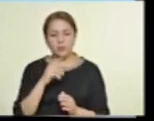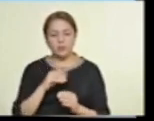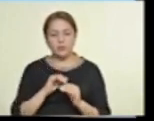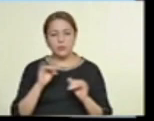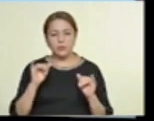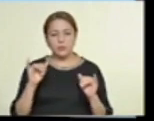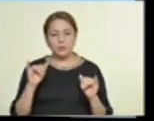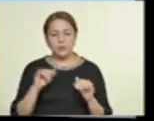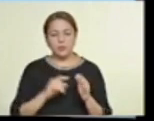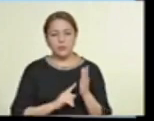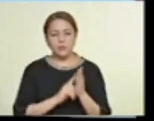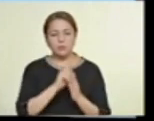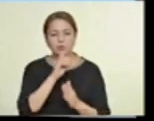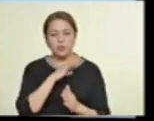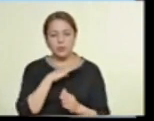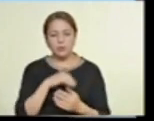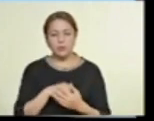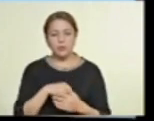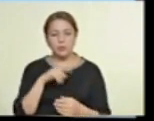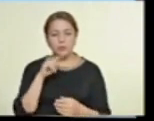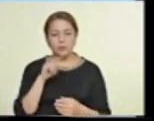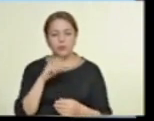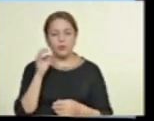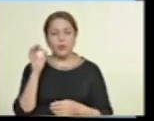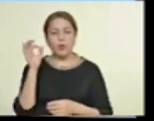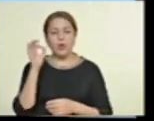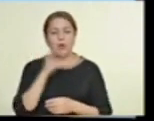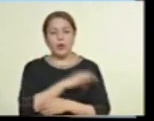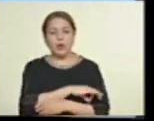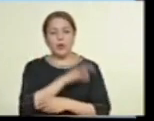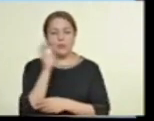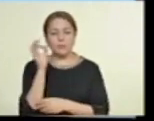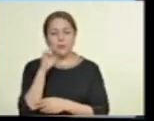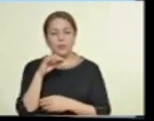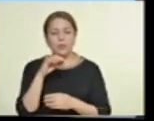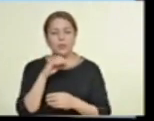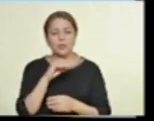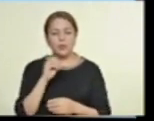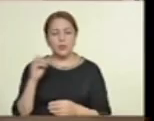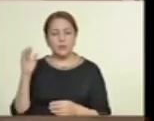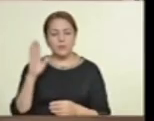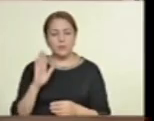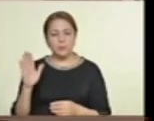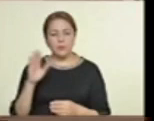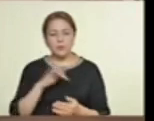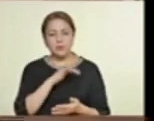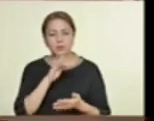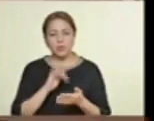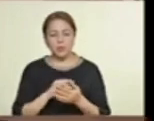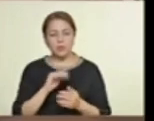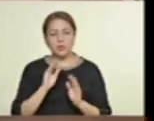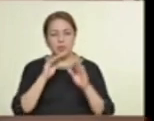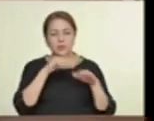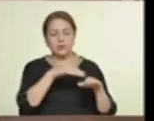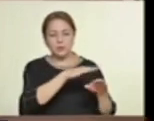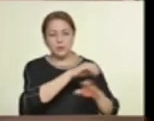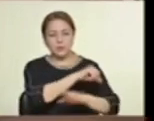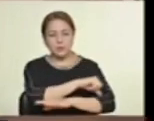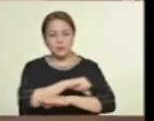E'tibor bersangiz, bu G'arbi Yevropadagi şehirler, yani dengiz bo'ylarida joylashgan şehirler